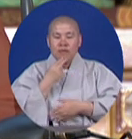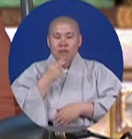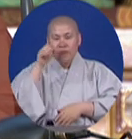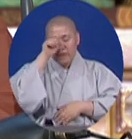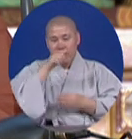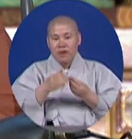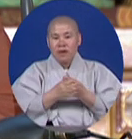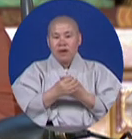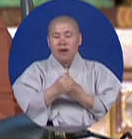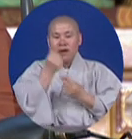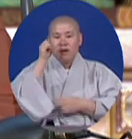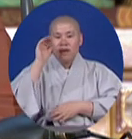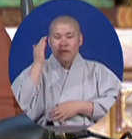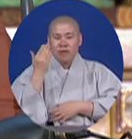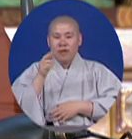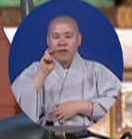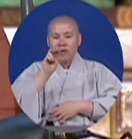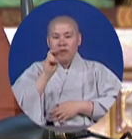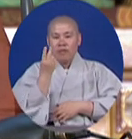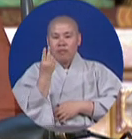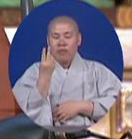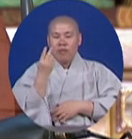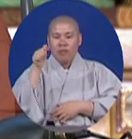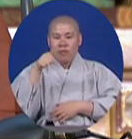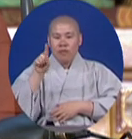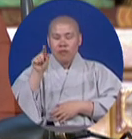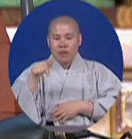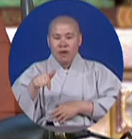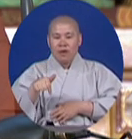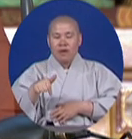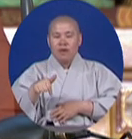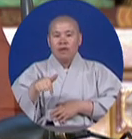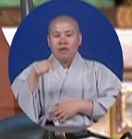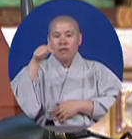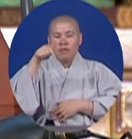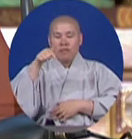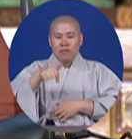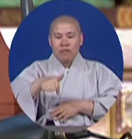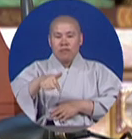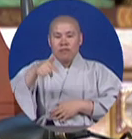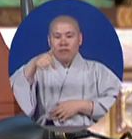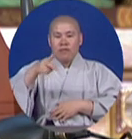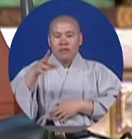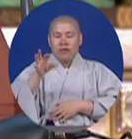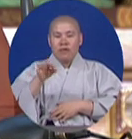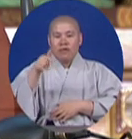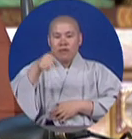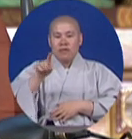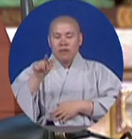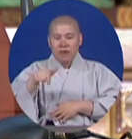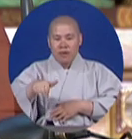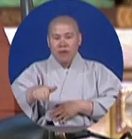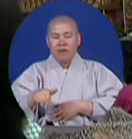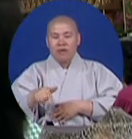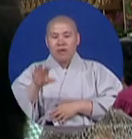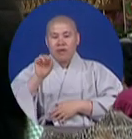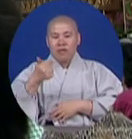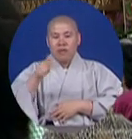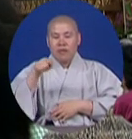거죠. 그 이걸 이제 묘각이라 이래가지고 구경각이라고 그러거든요. 그래서 이제 이걸